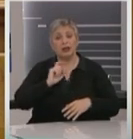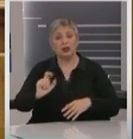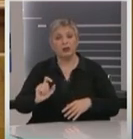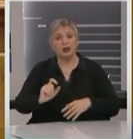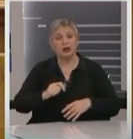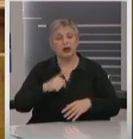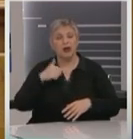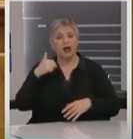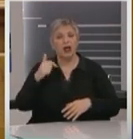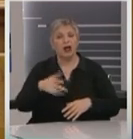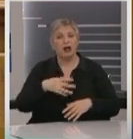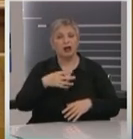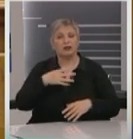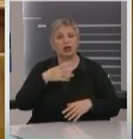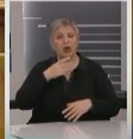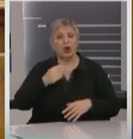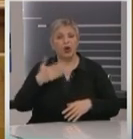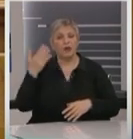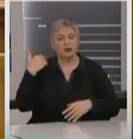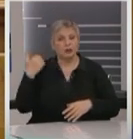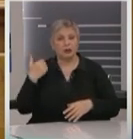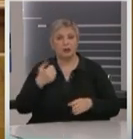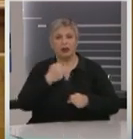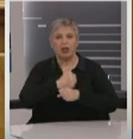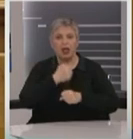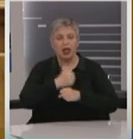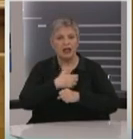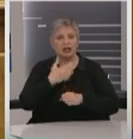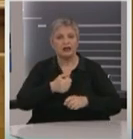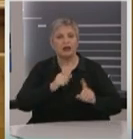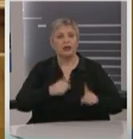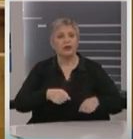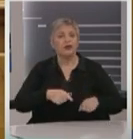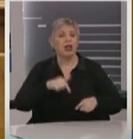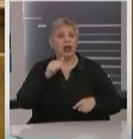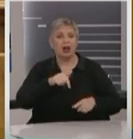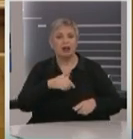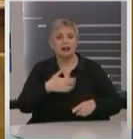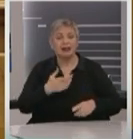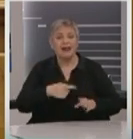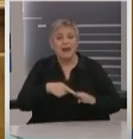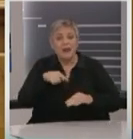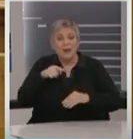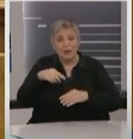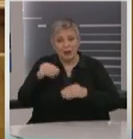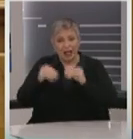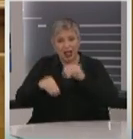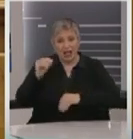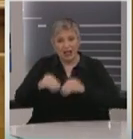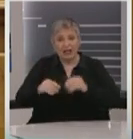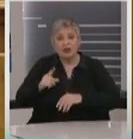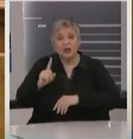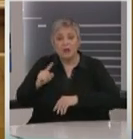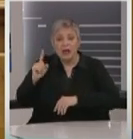υπερδεσμευμένα από τις προεκλογικές εντάξεις έργων μέχρι και μια μέρα πριν από τις εκλογές του Γενάρη του 2015, να θυμίσω. Έργα